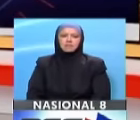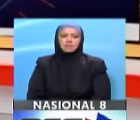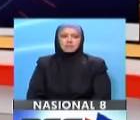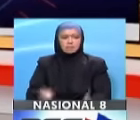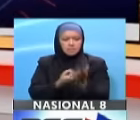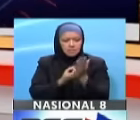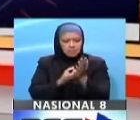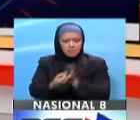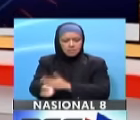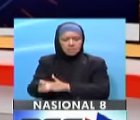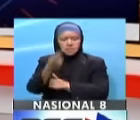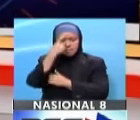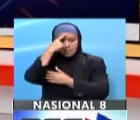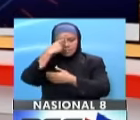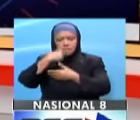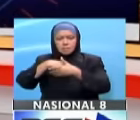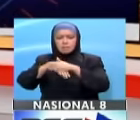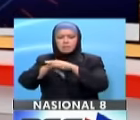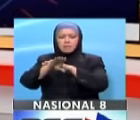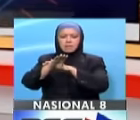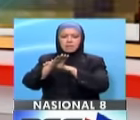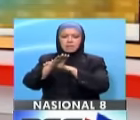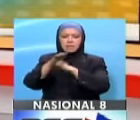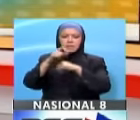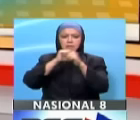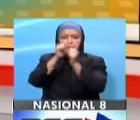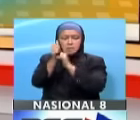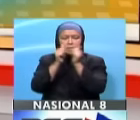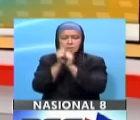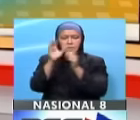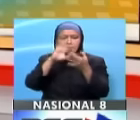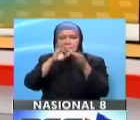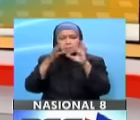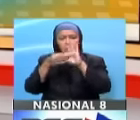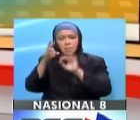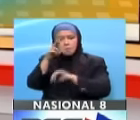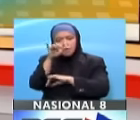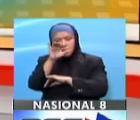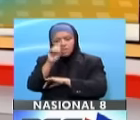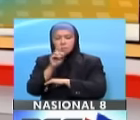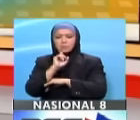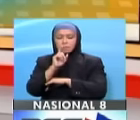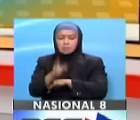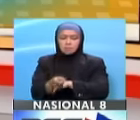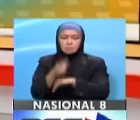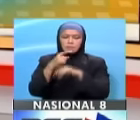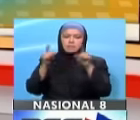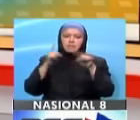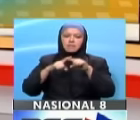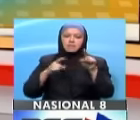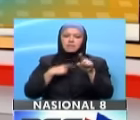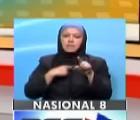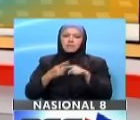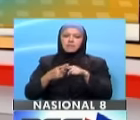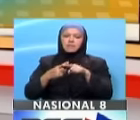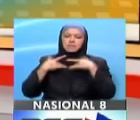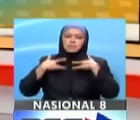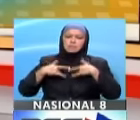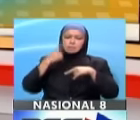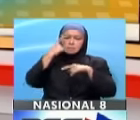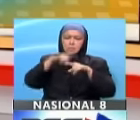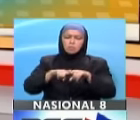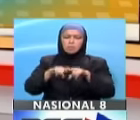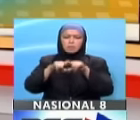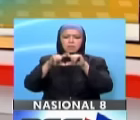Kegagalan menempatkan diri ke Sukan Olimpik Rio 2016 jelas memberi tamparan hebat buat Konfederasi Hoki Malaysia KHM. Dan